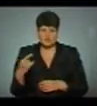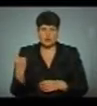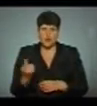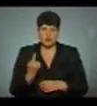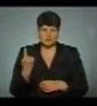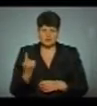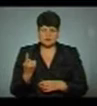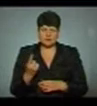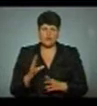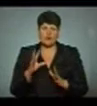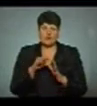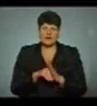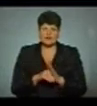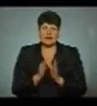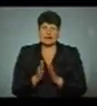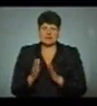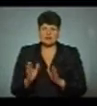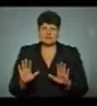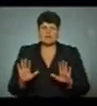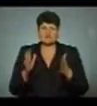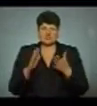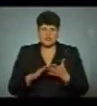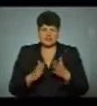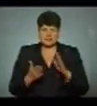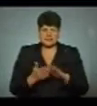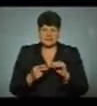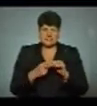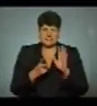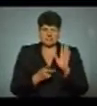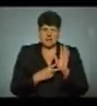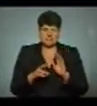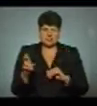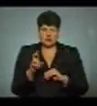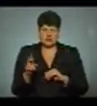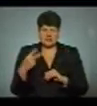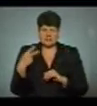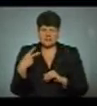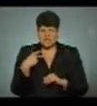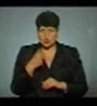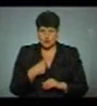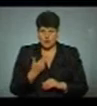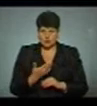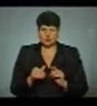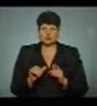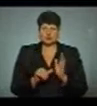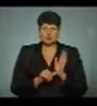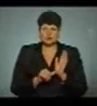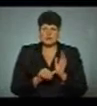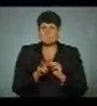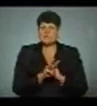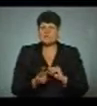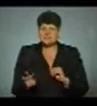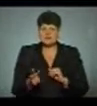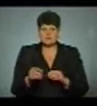областях, запровадити режим надзвичайної ситуації з 17 березня 2020 року. Шосте. Міністерство